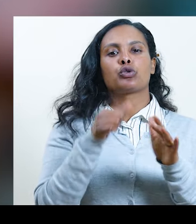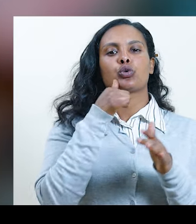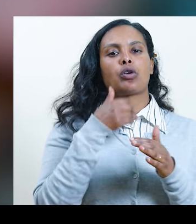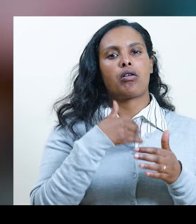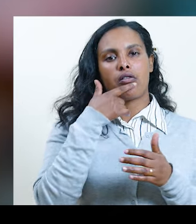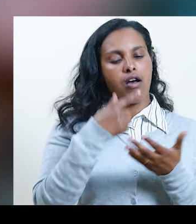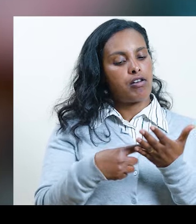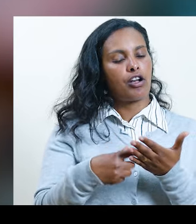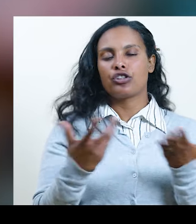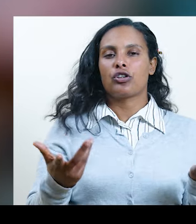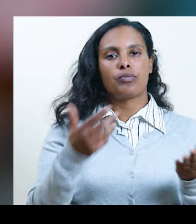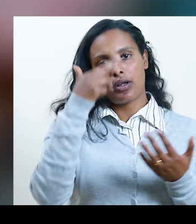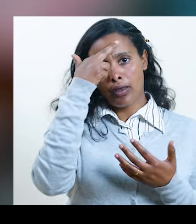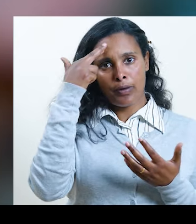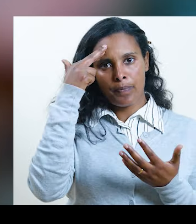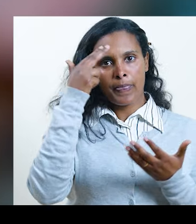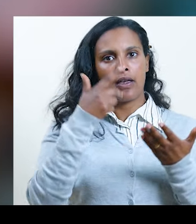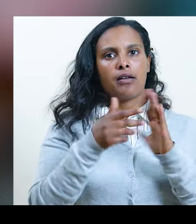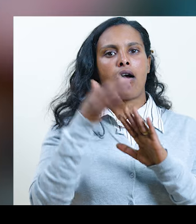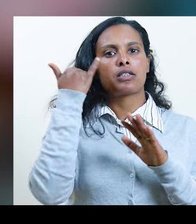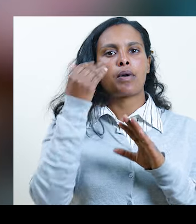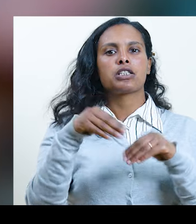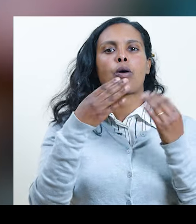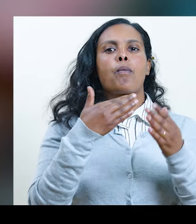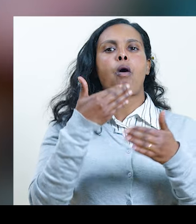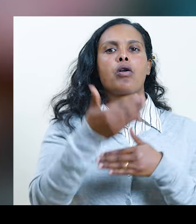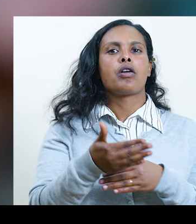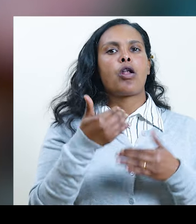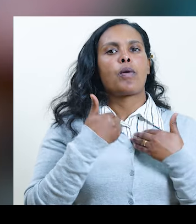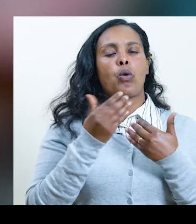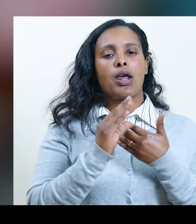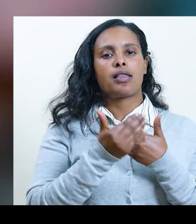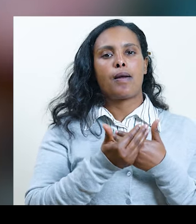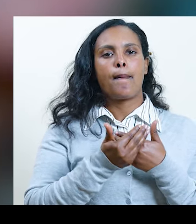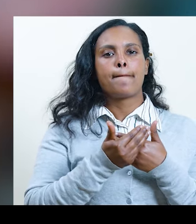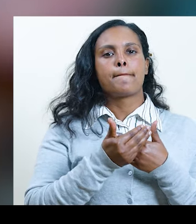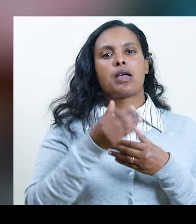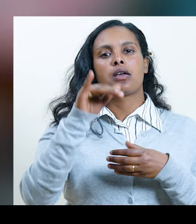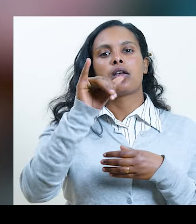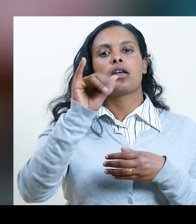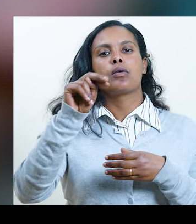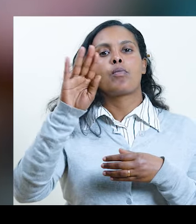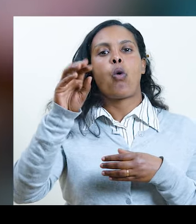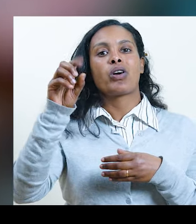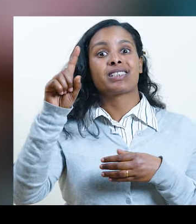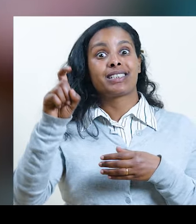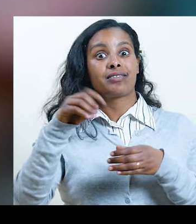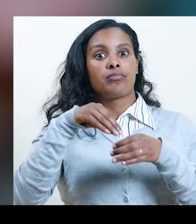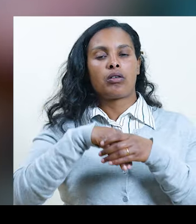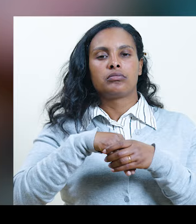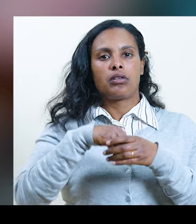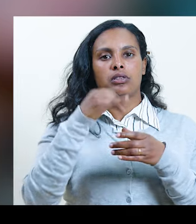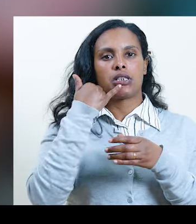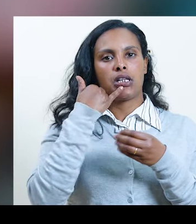የተደበቁ ሴቶች እንዳሉ አረጋግጫለሁ ምክንያቱም ይሄን ሐሳብ ከሰጠው በኋላ ያሉበትን ሁኔታ በኢንቦክስ ያወሩኝ ነው